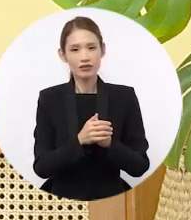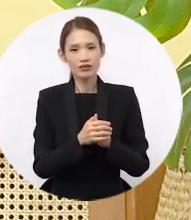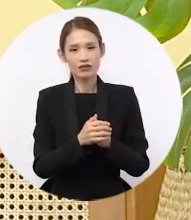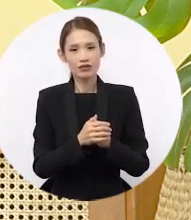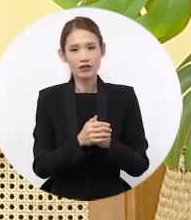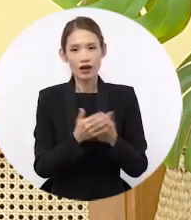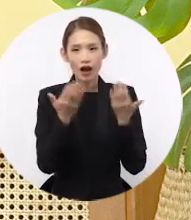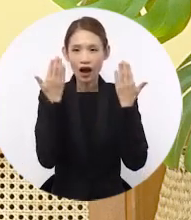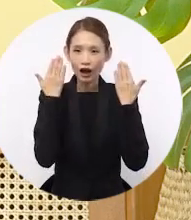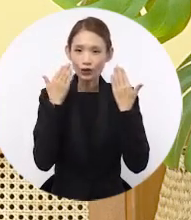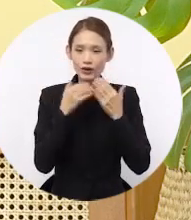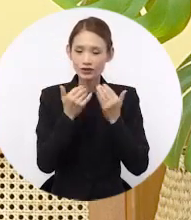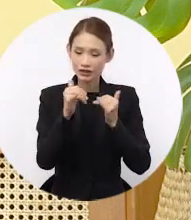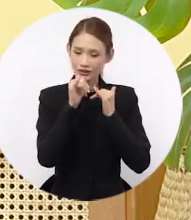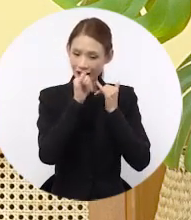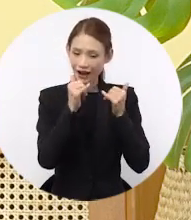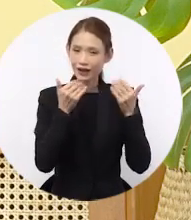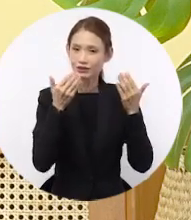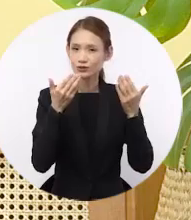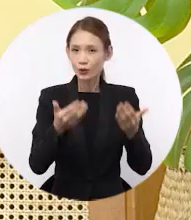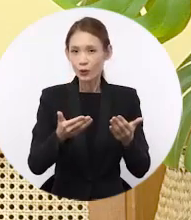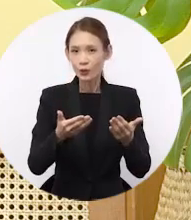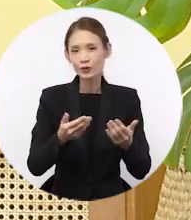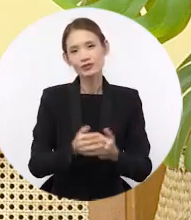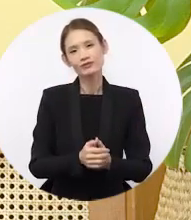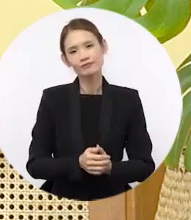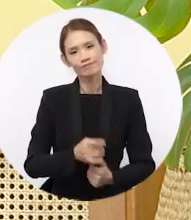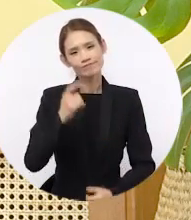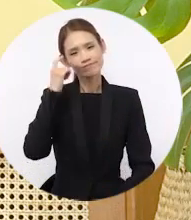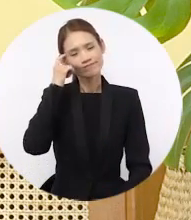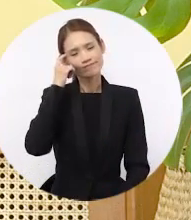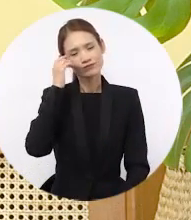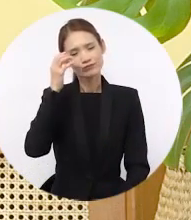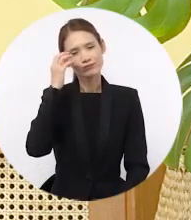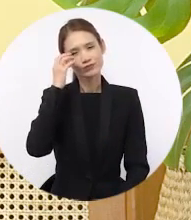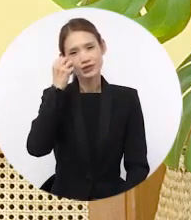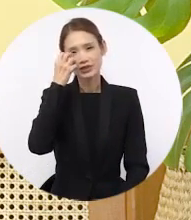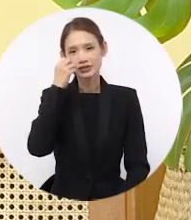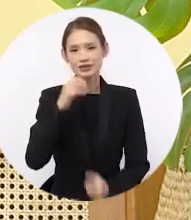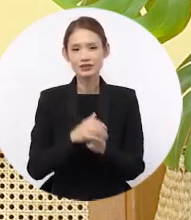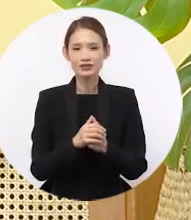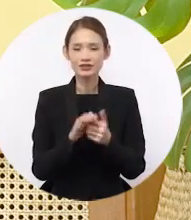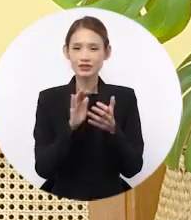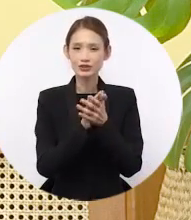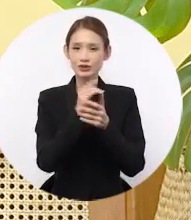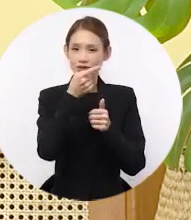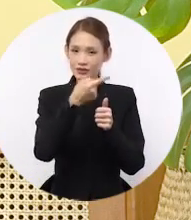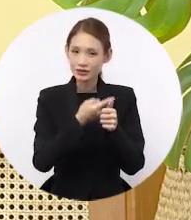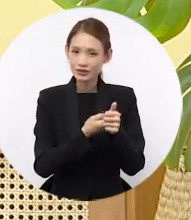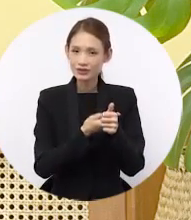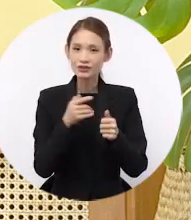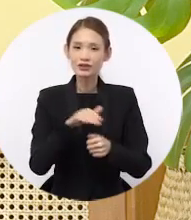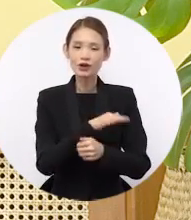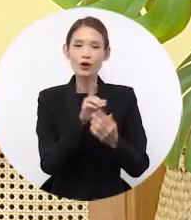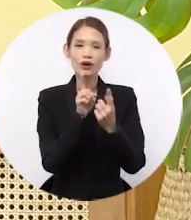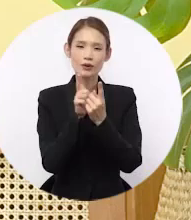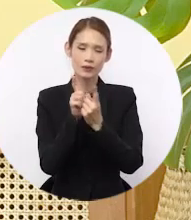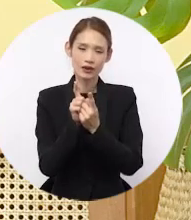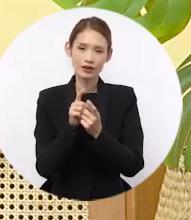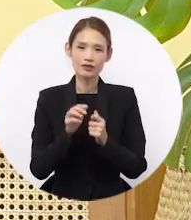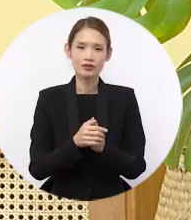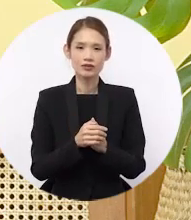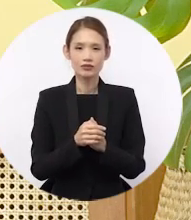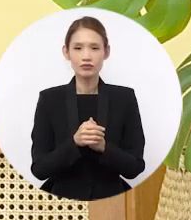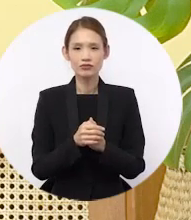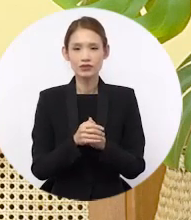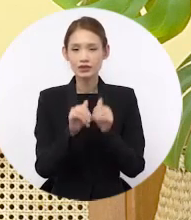좋은 녀석이다 하면서 이렇게 상을 준다는 게 좀 이상하지 않나. 사실 친구란 사실 자연스럽게 우리가